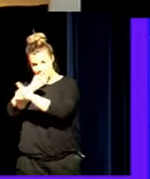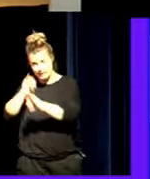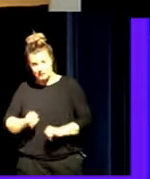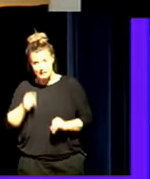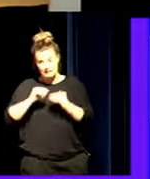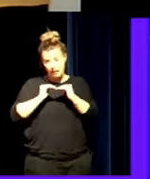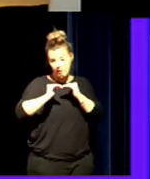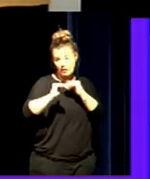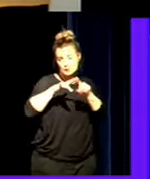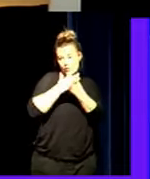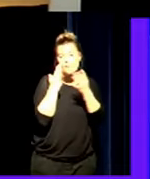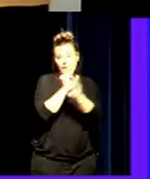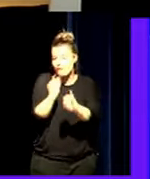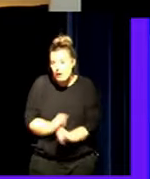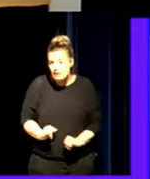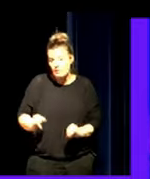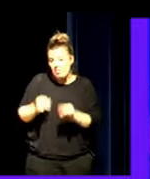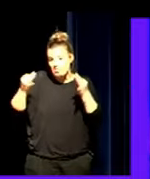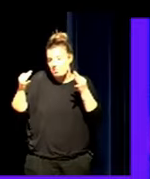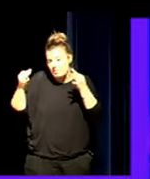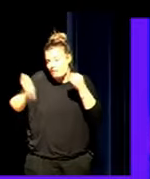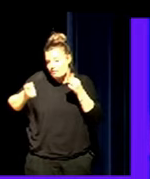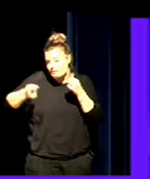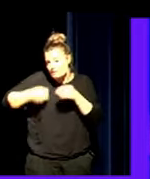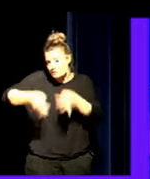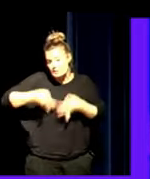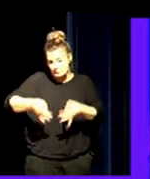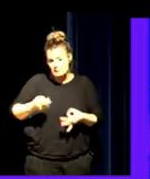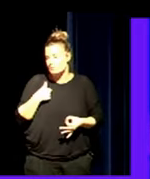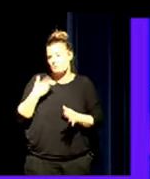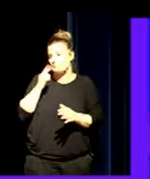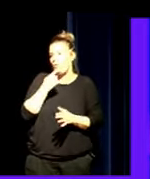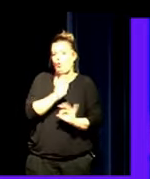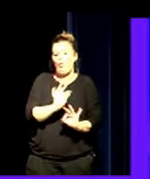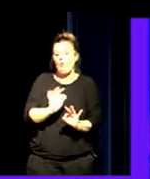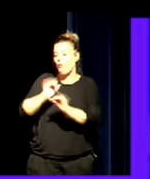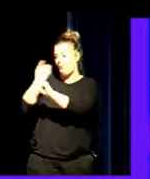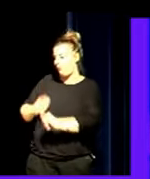zen da, ez dut esaten ez dela posik, ez dagoela posik, hori ez dut esaten. Nik esaten da da,